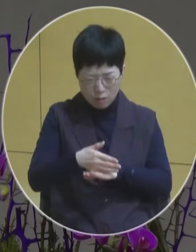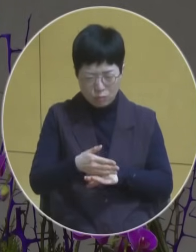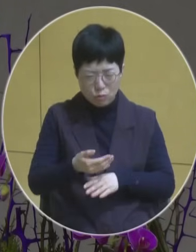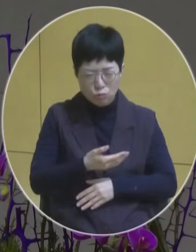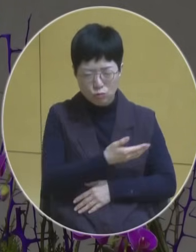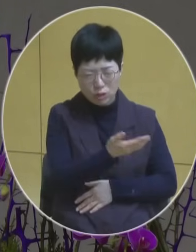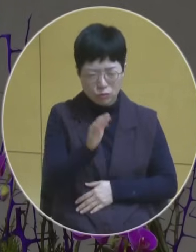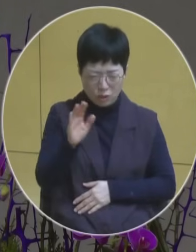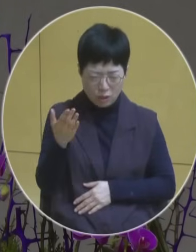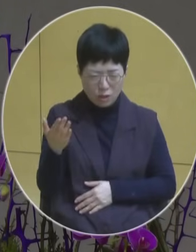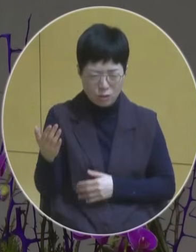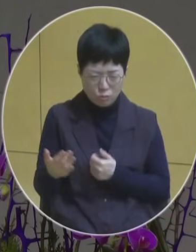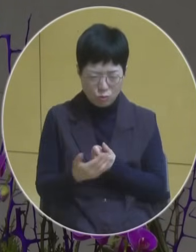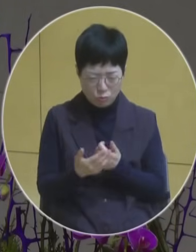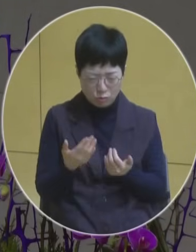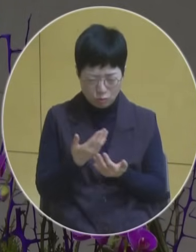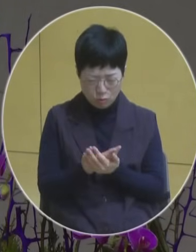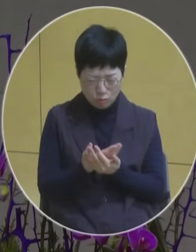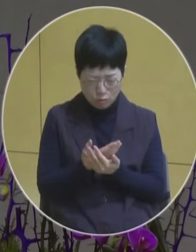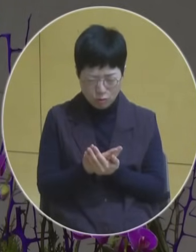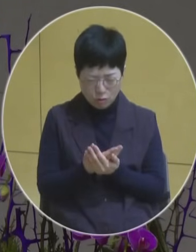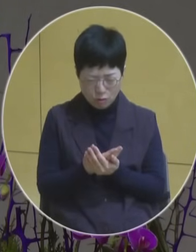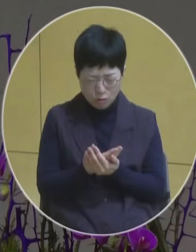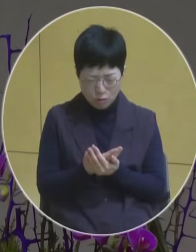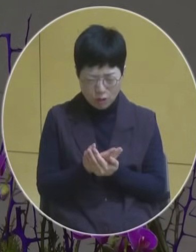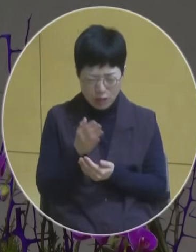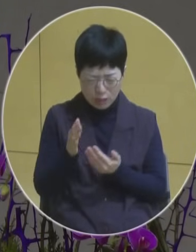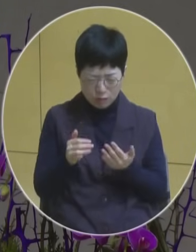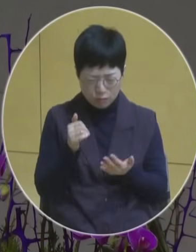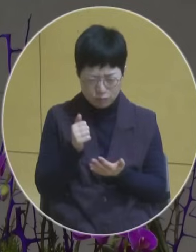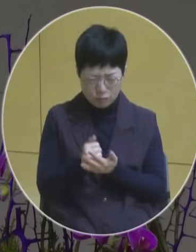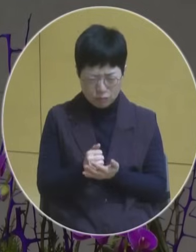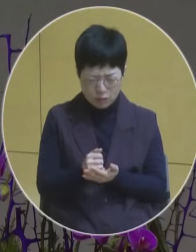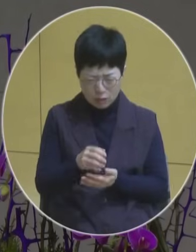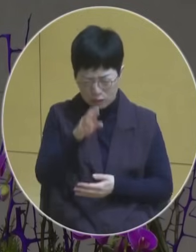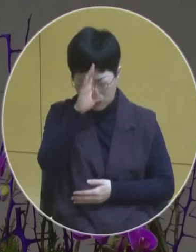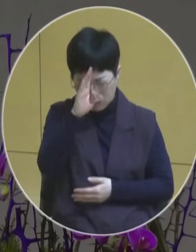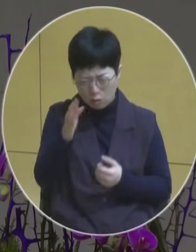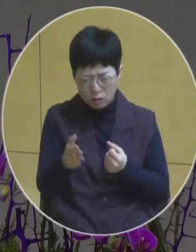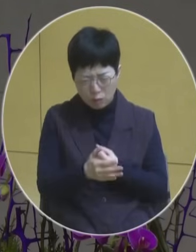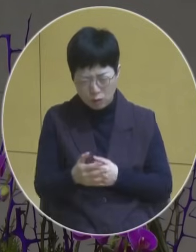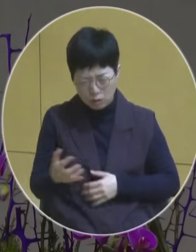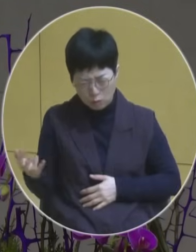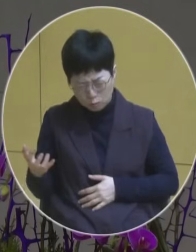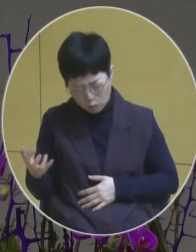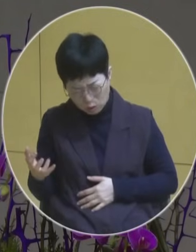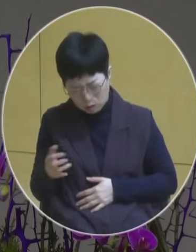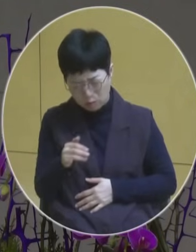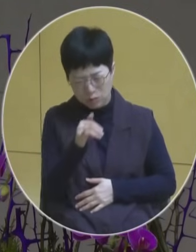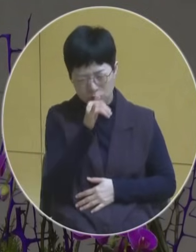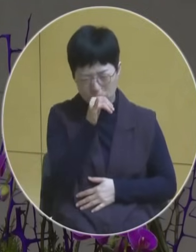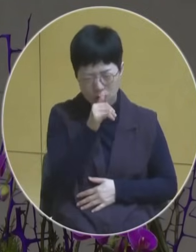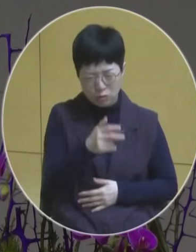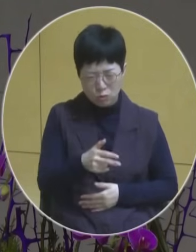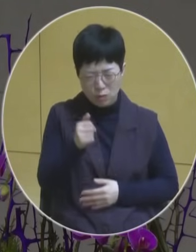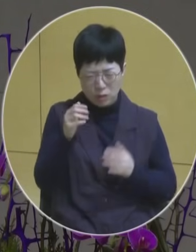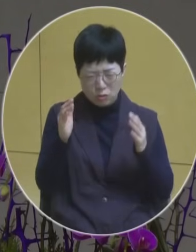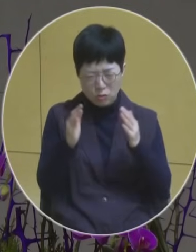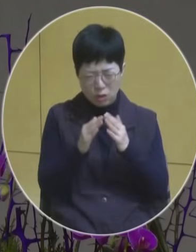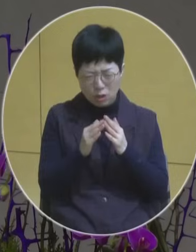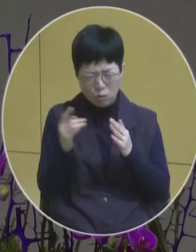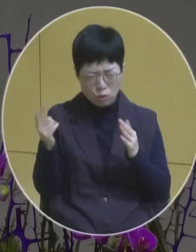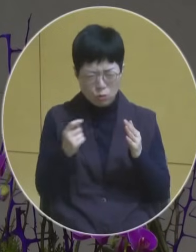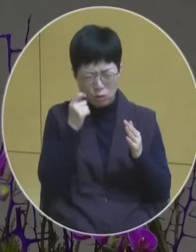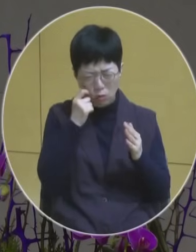나가는 저희들 되게 하여 주시옵소서. 하나님, 질병으로 고통받는 주의 자녀들이 있습니다. 주의 전에 나오지